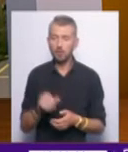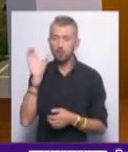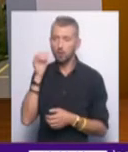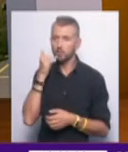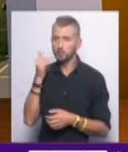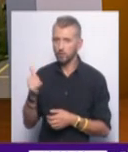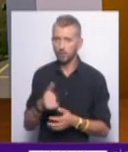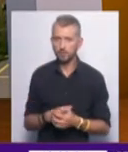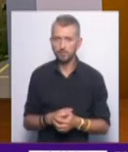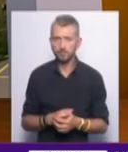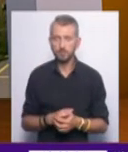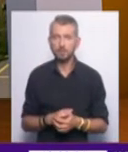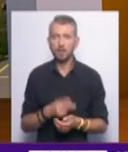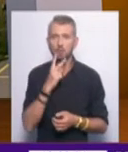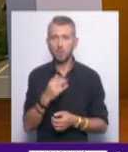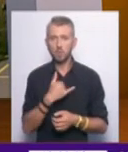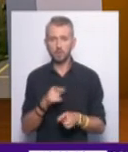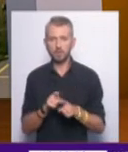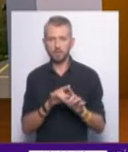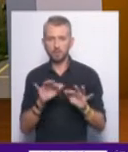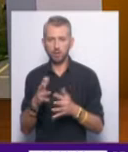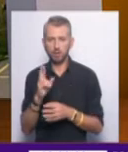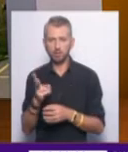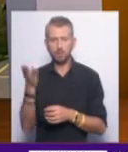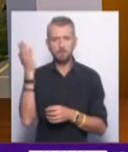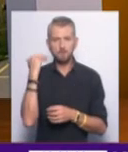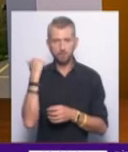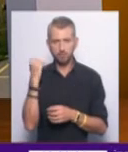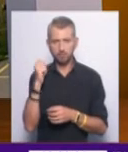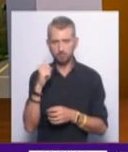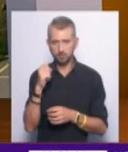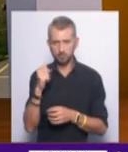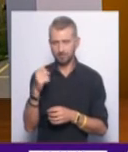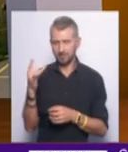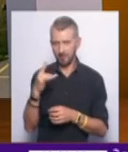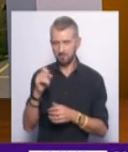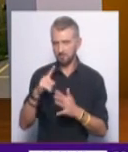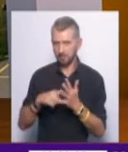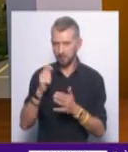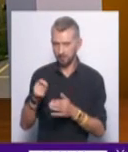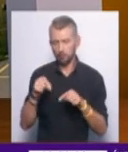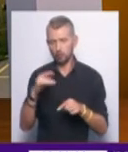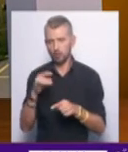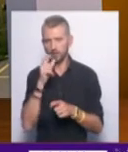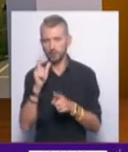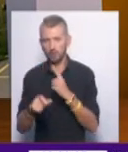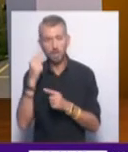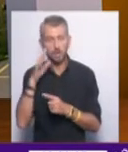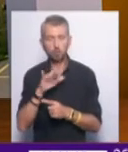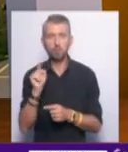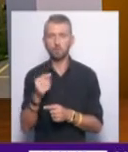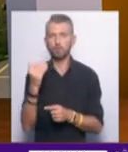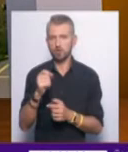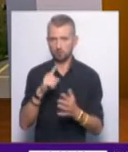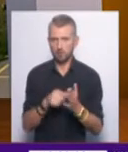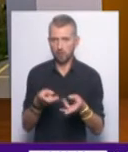дзвінок. Бачите, у нас так відбувається. Минулого ефіру питання поставили, цього ефіру відповіли. Тому не думайте, що ваші питання залишаються